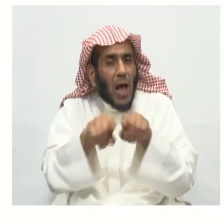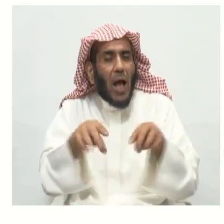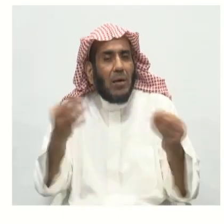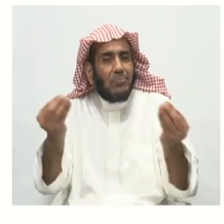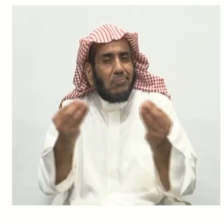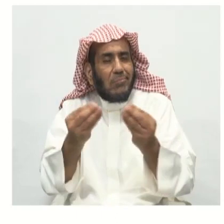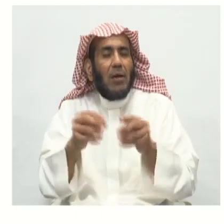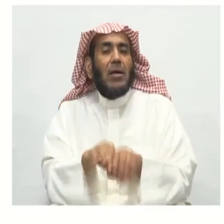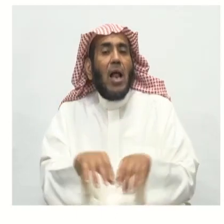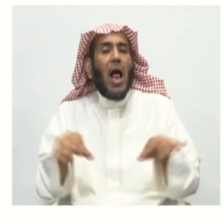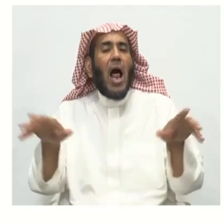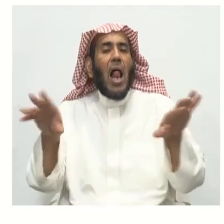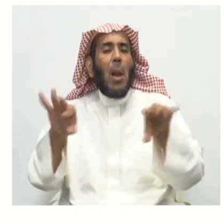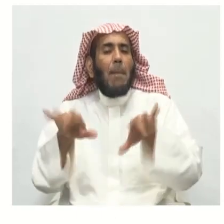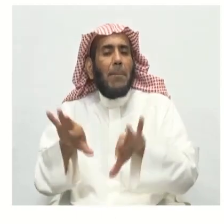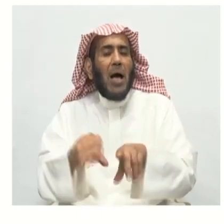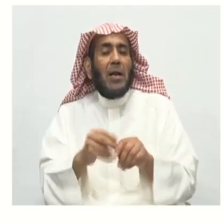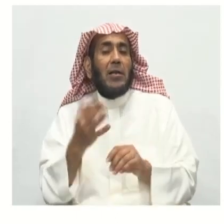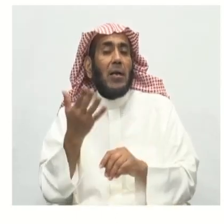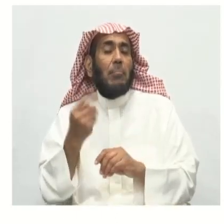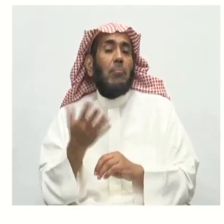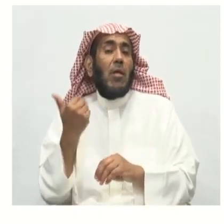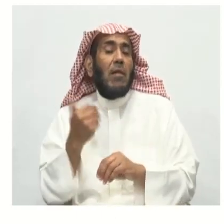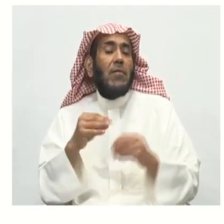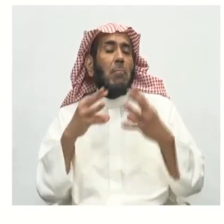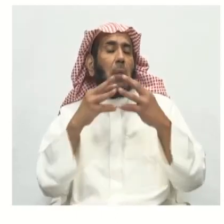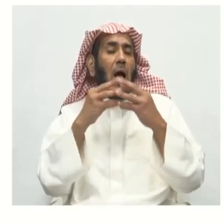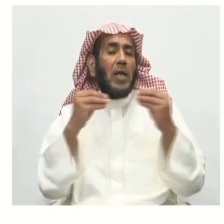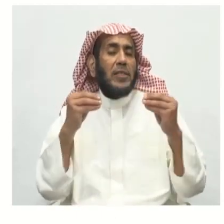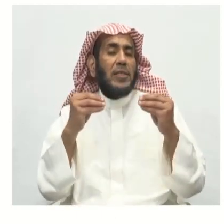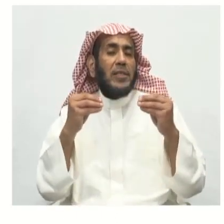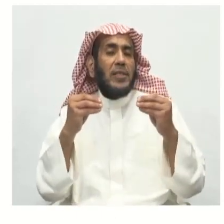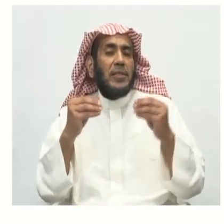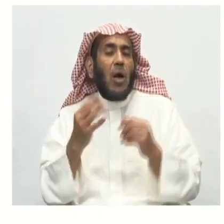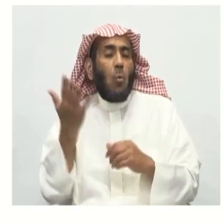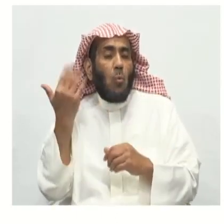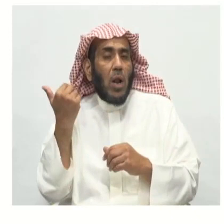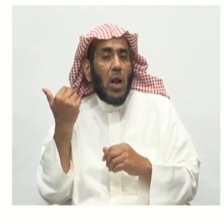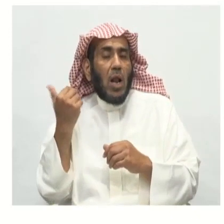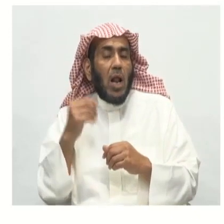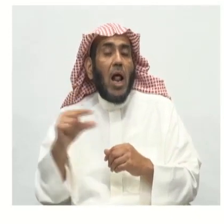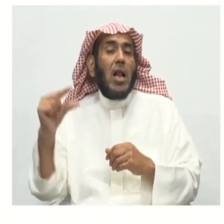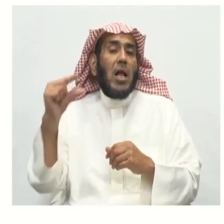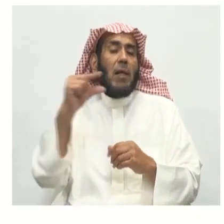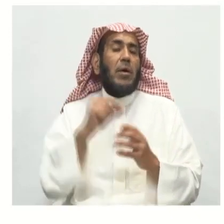ملتقى البحرين كما ذكرنا في معاني